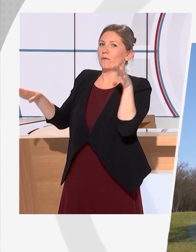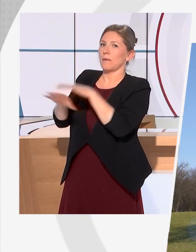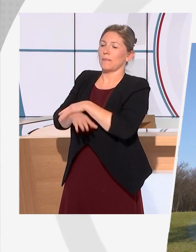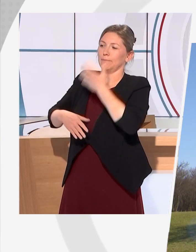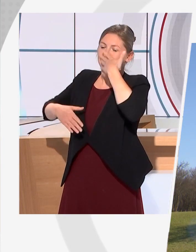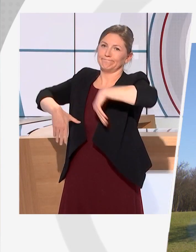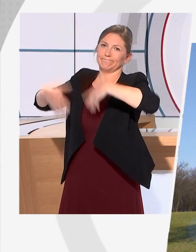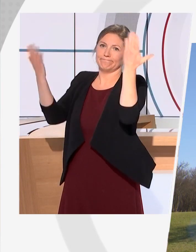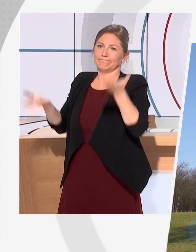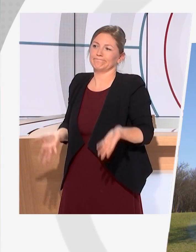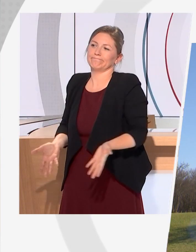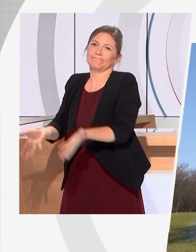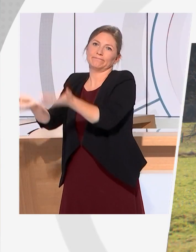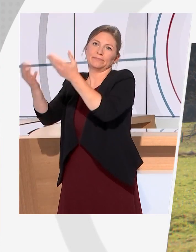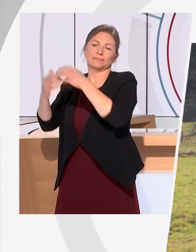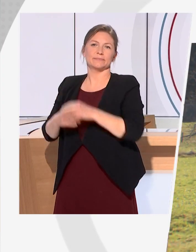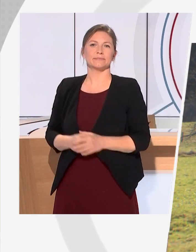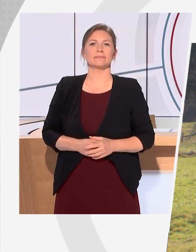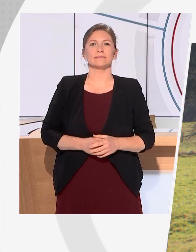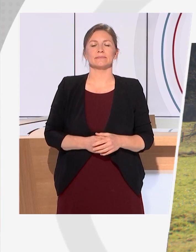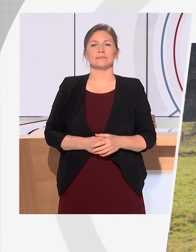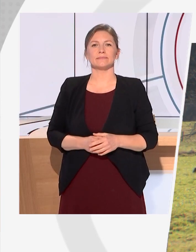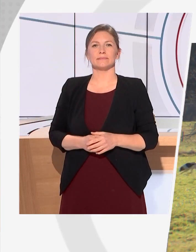du coup, j'ai préféré le laisser partir.